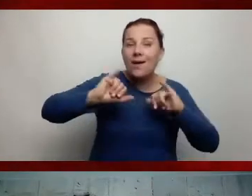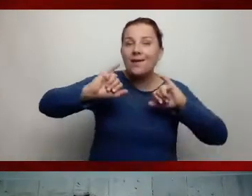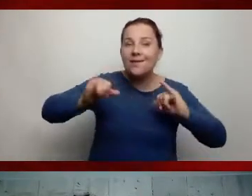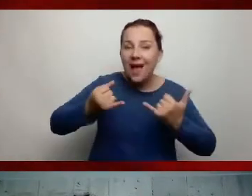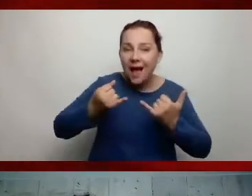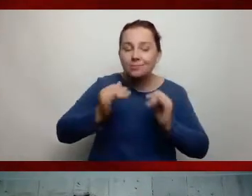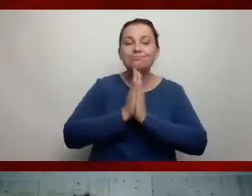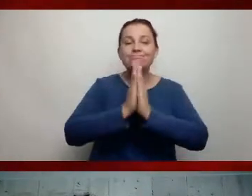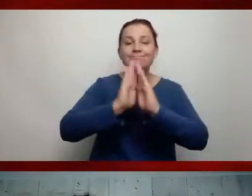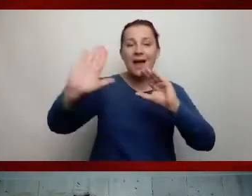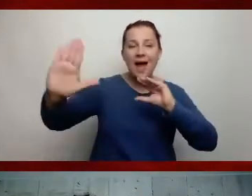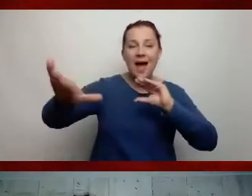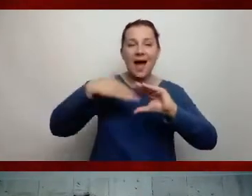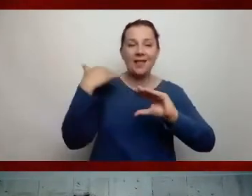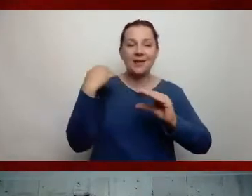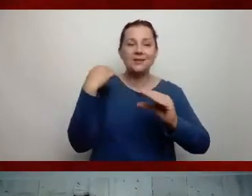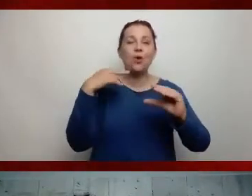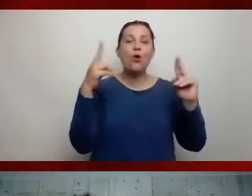na adres